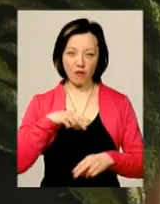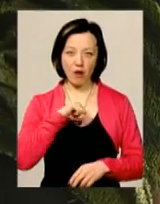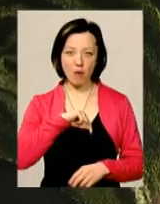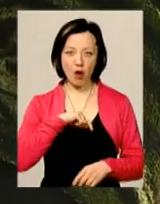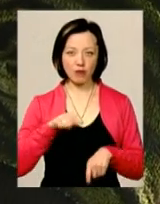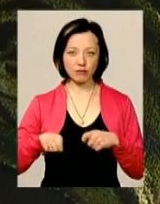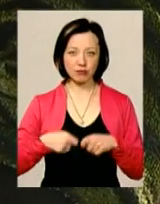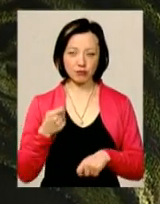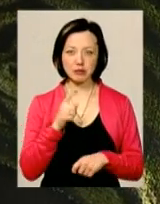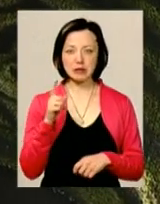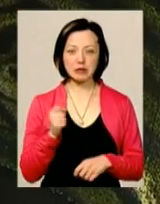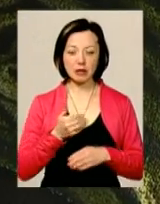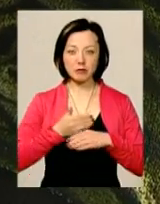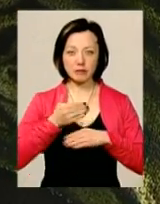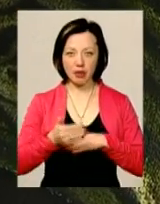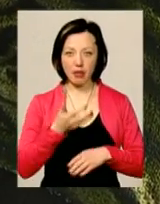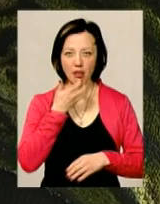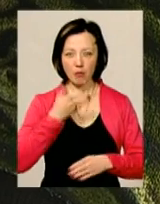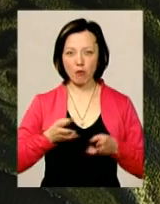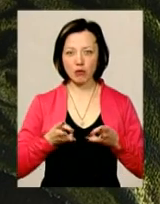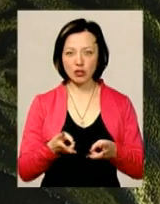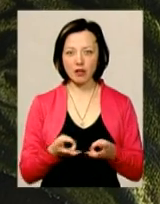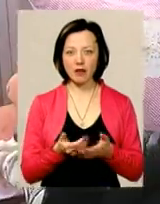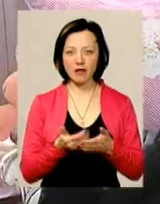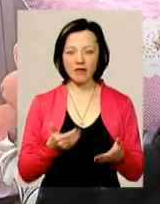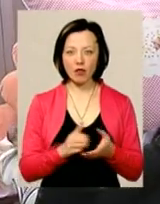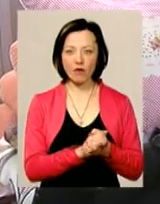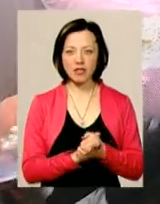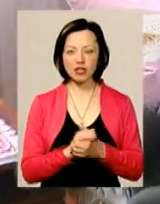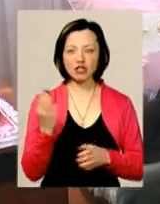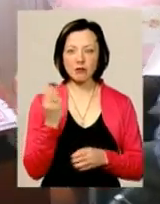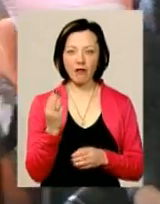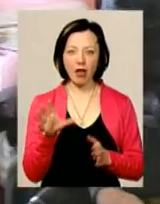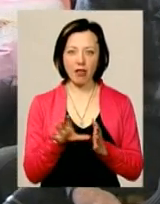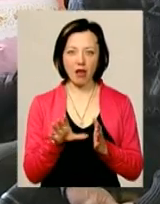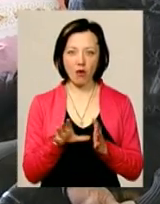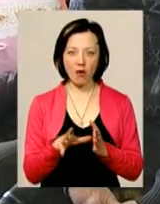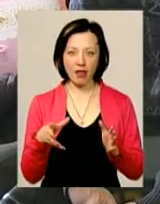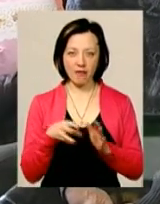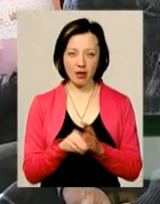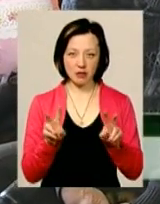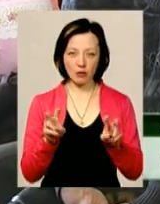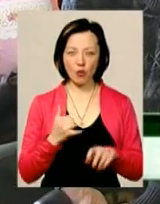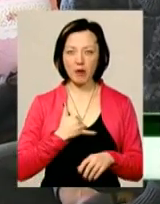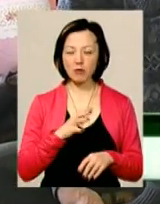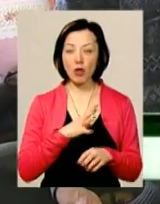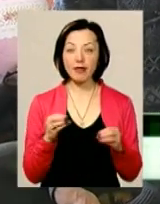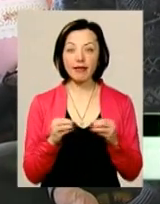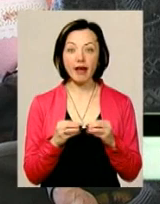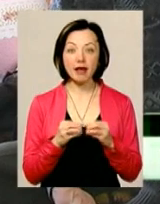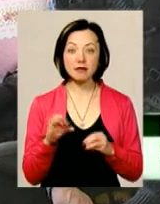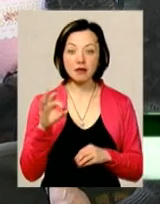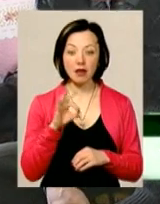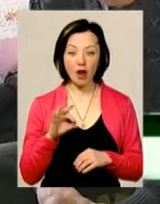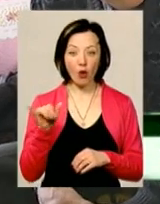моральної компенсації за несвоєчасне теплопостачання від товариства «Шепетівка Енергоінвест». У мене було 10 градусів,